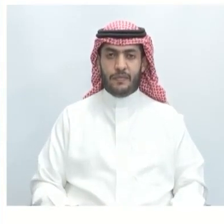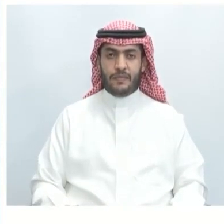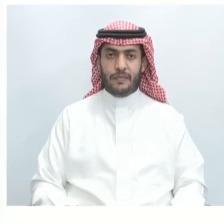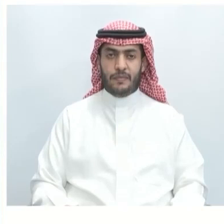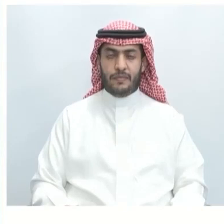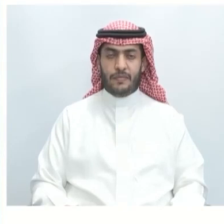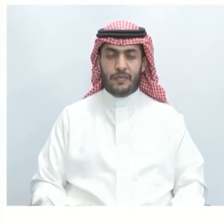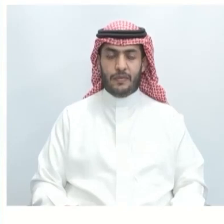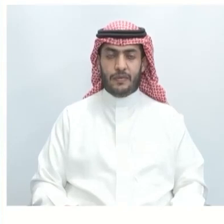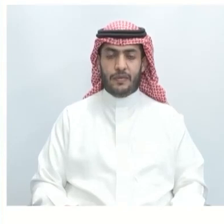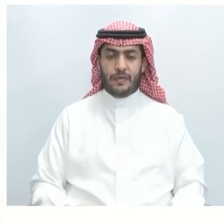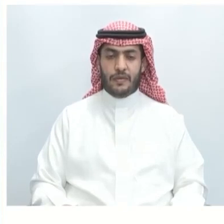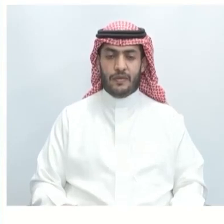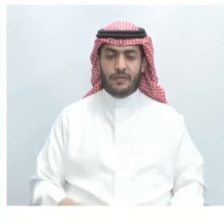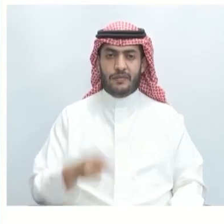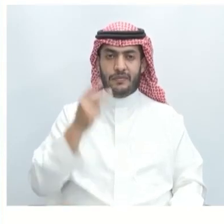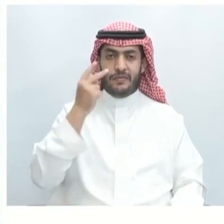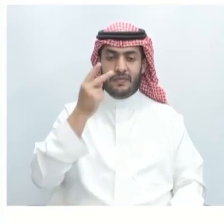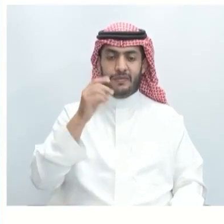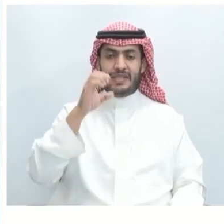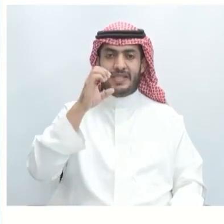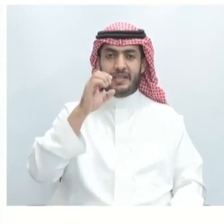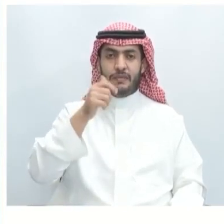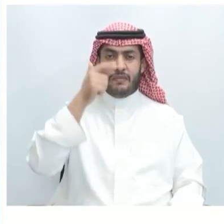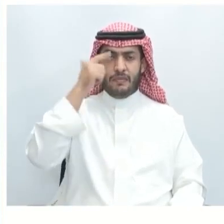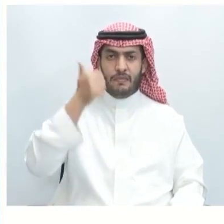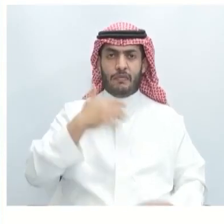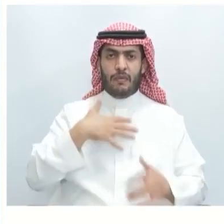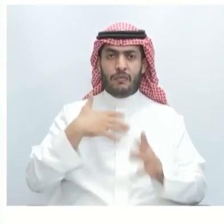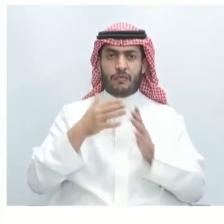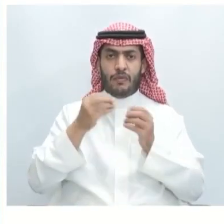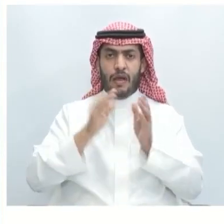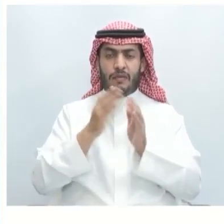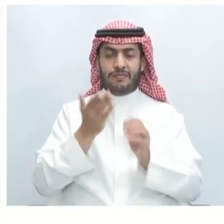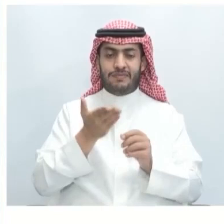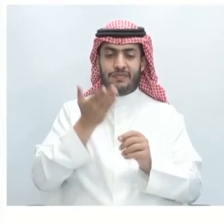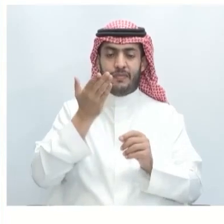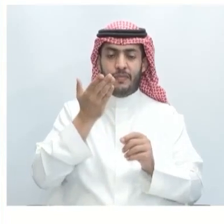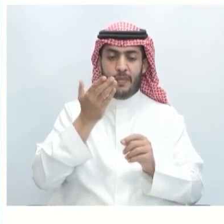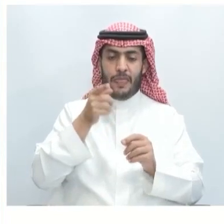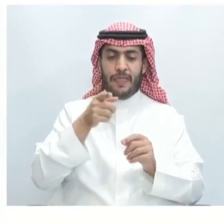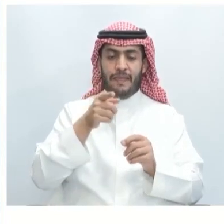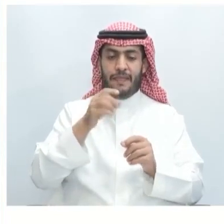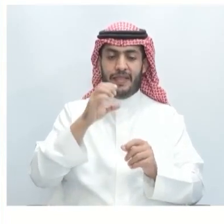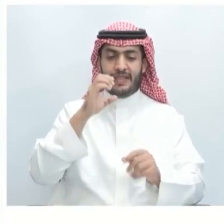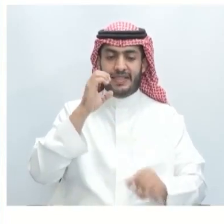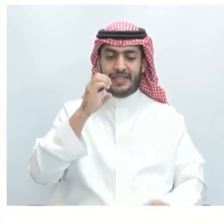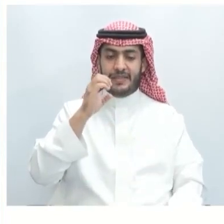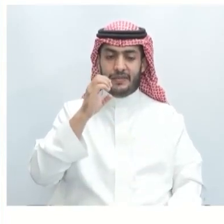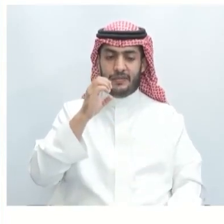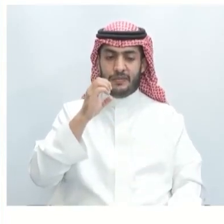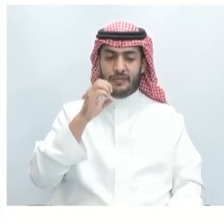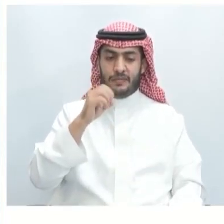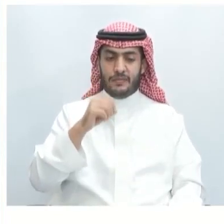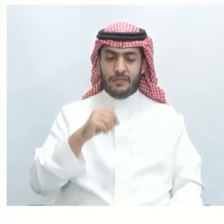منه ايضا لو لاحظنا مثلا العمود سي يظهر توقعات متفائله تشير الى ارتفاع اذا هذا هو عمود سي